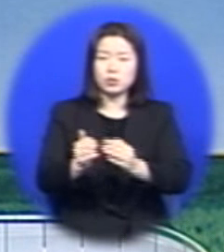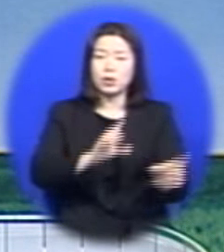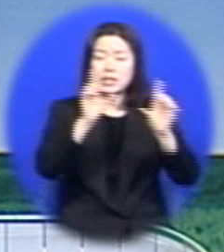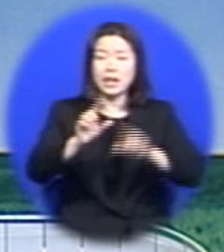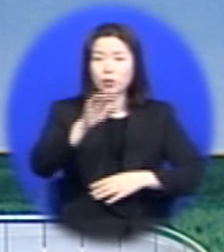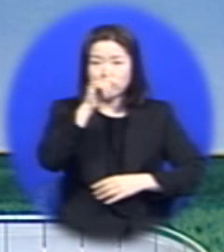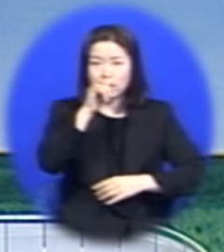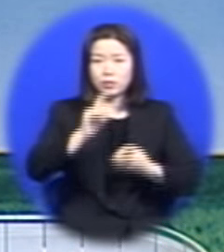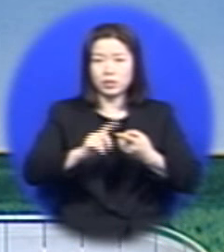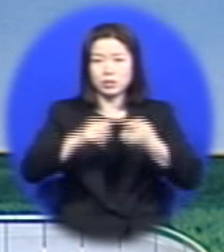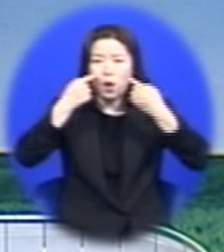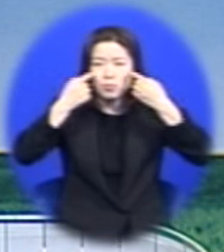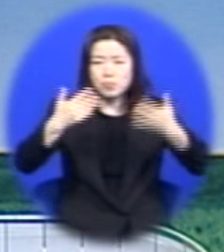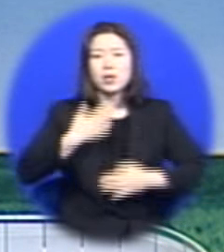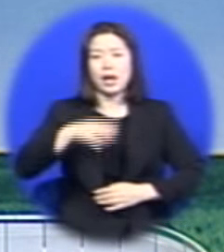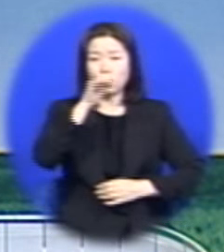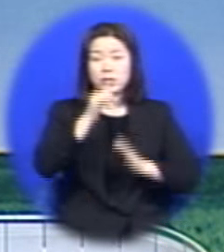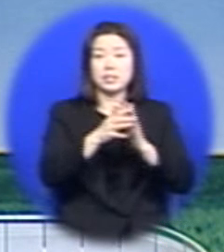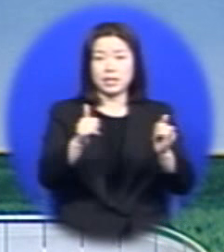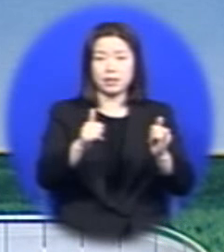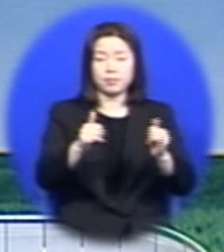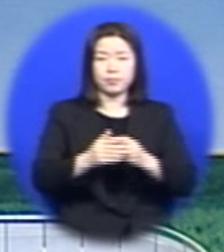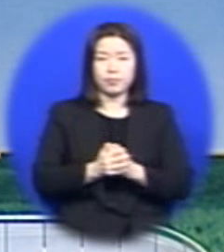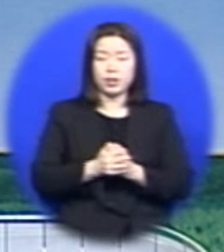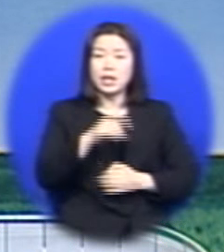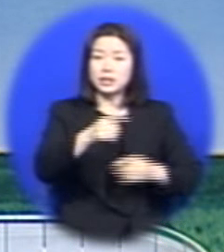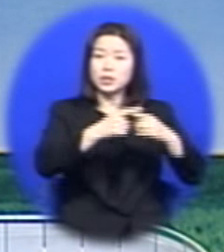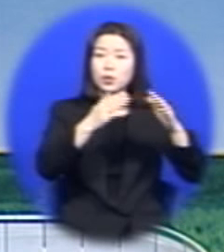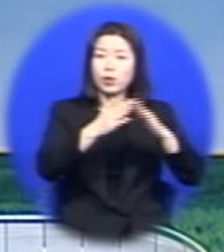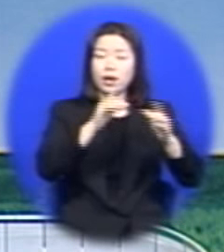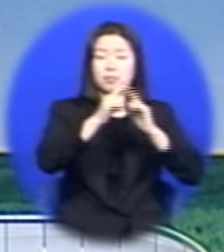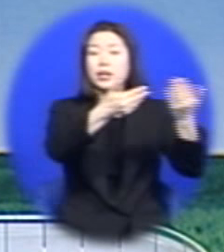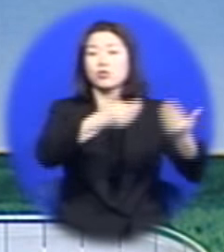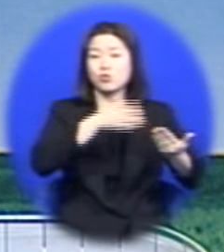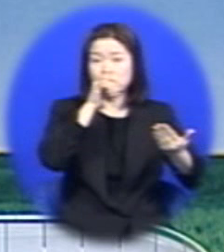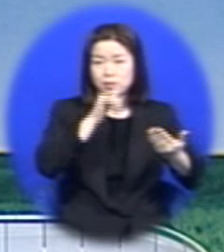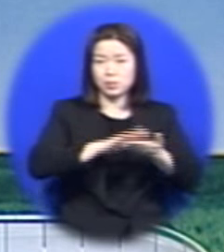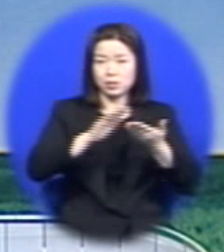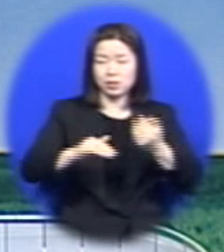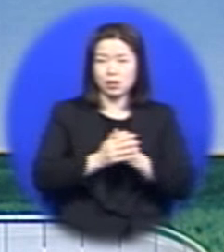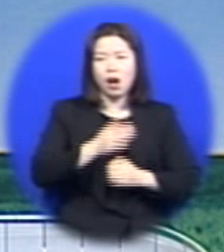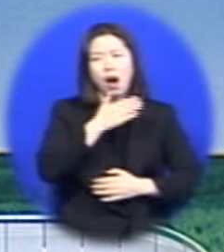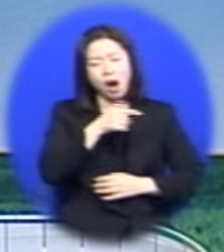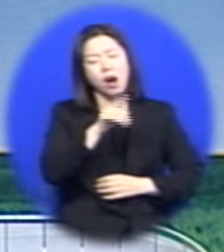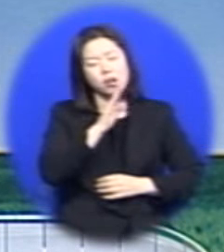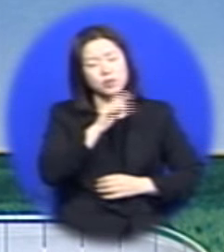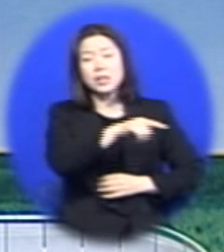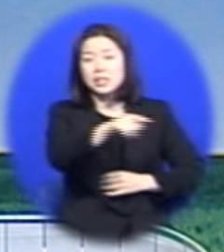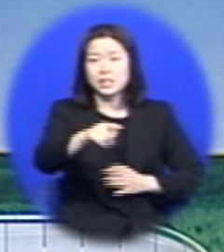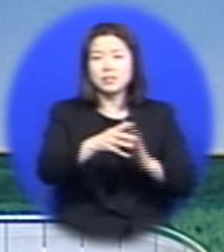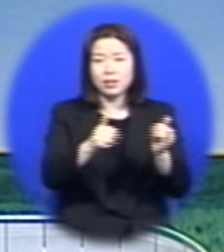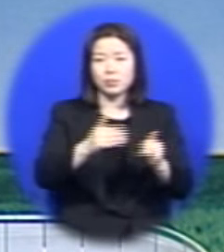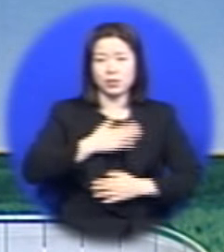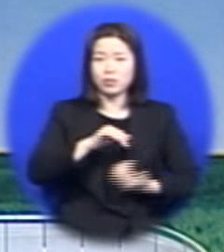분명히 알고 있는 사람들이었어요. 그 교회가 말해주고 있는 겁니다. 아, 정말 이 사람들은 나는